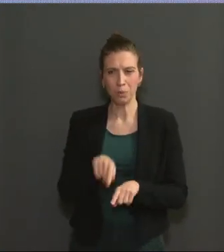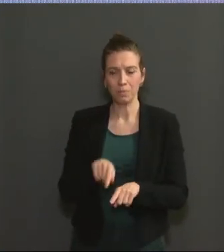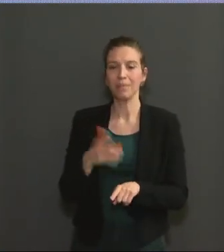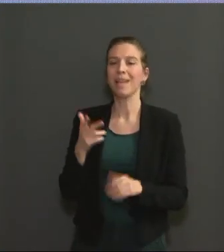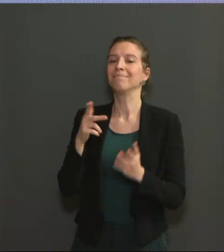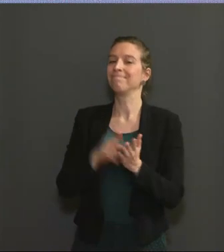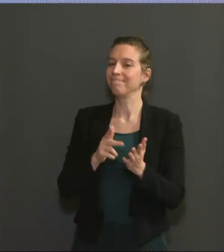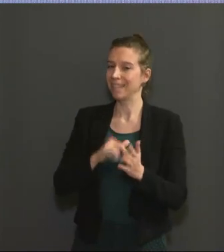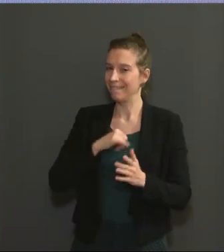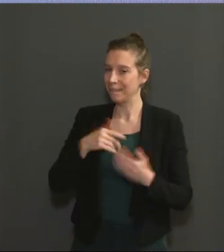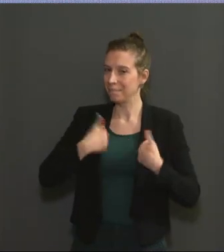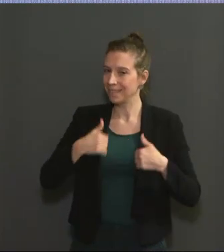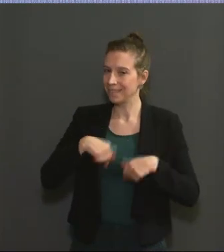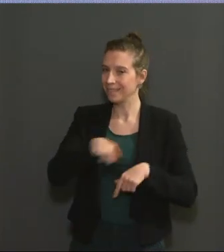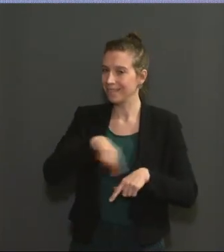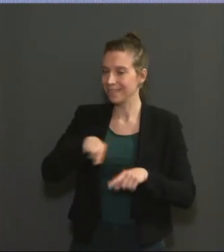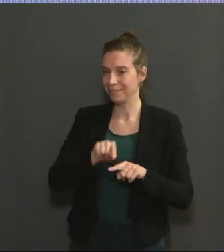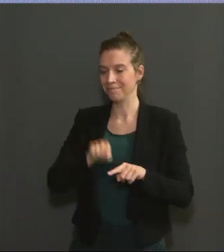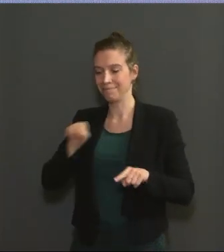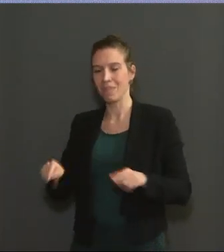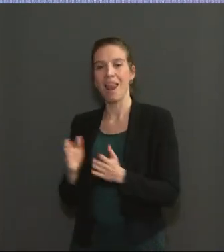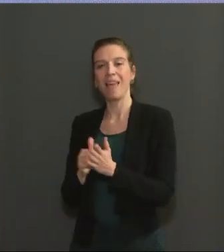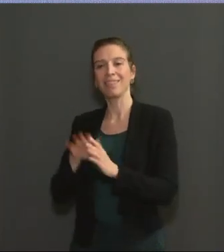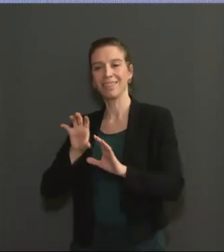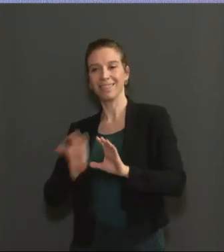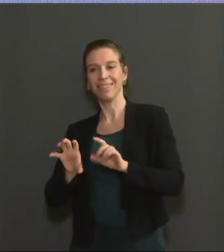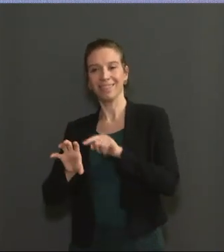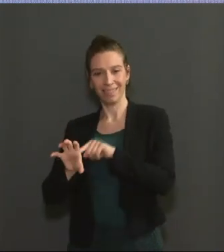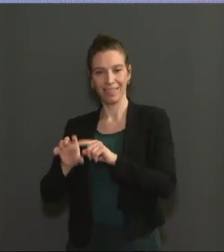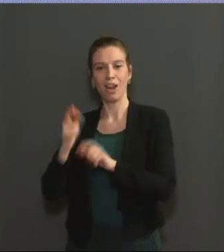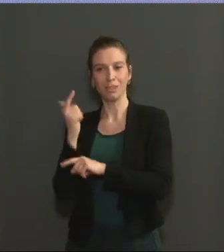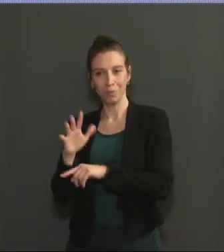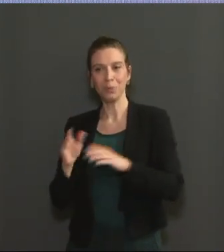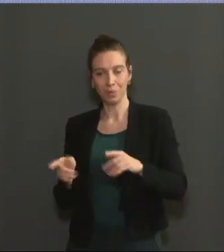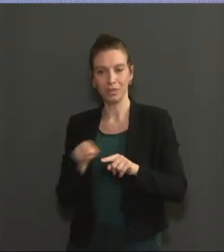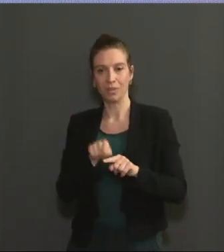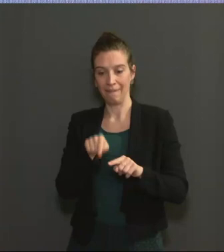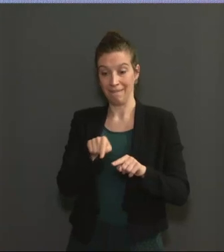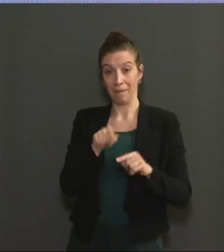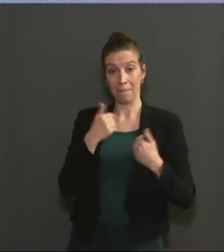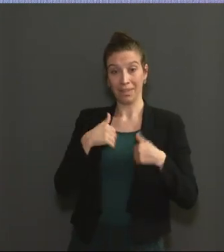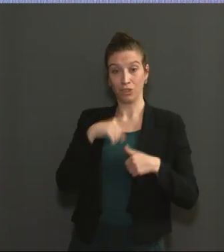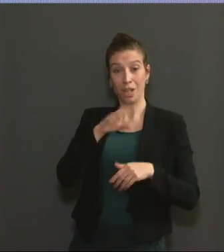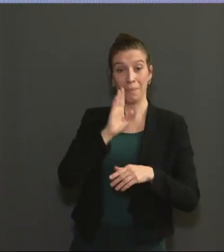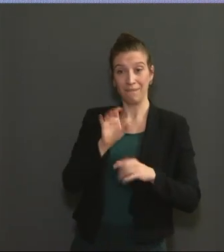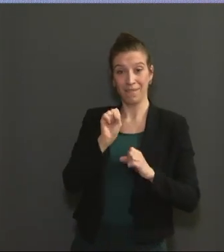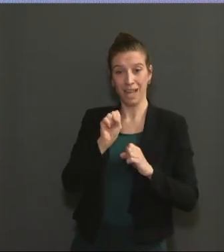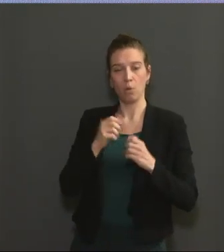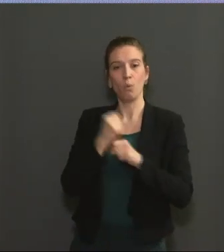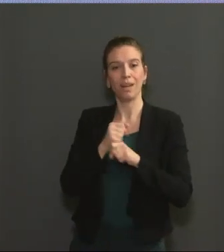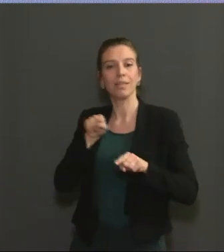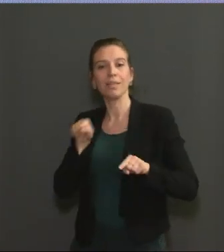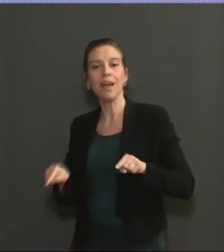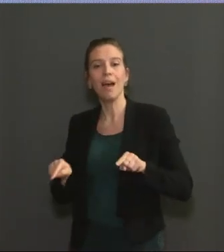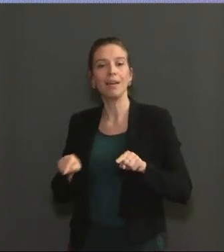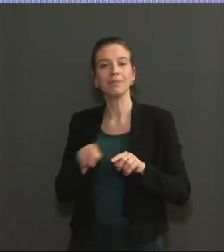grotigdom Luxemburg vele Belgen werkenmers in het grotigdom en het grotigdom